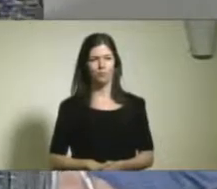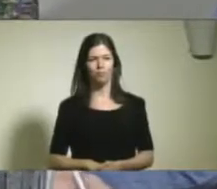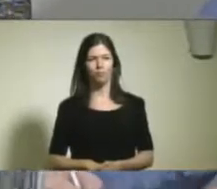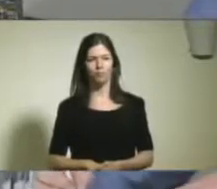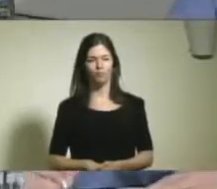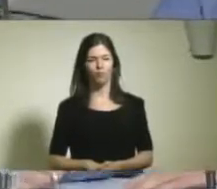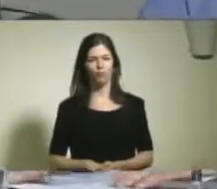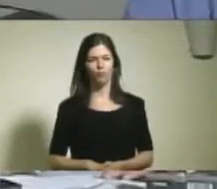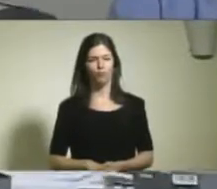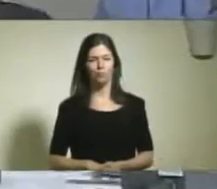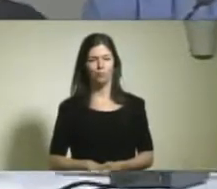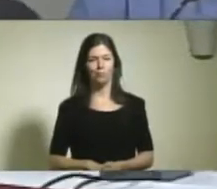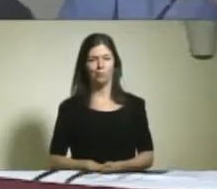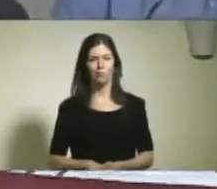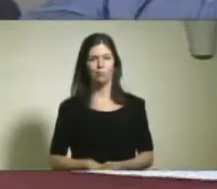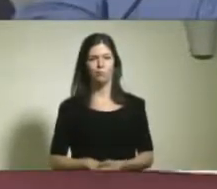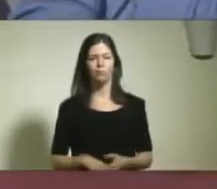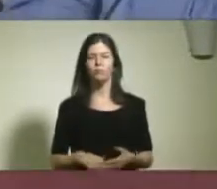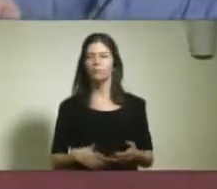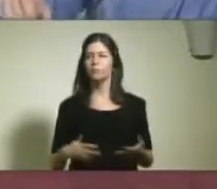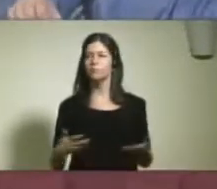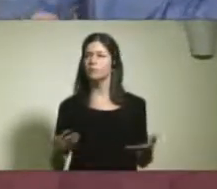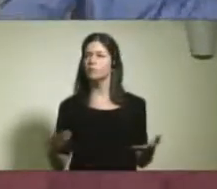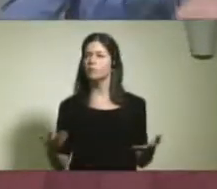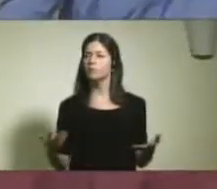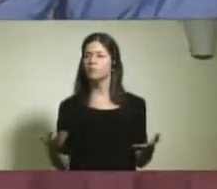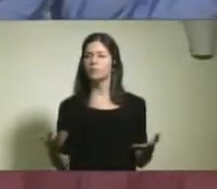Brother? Confrère?